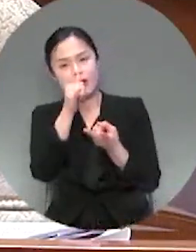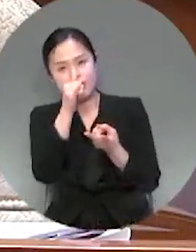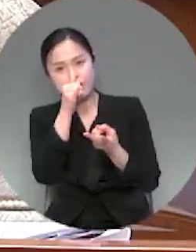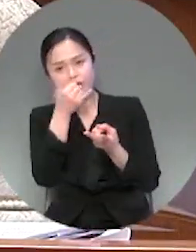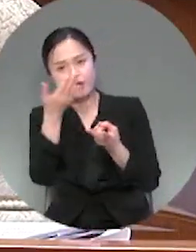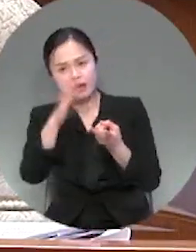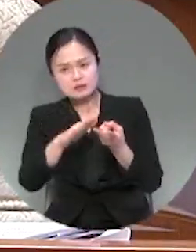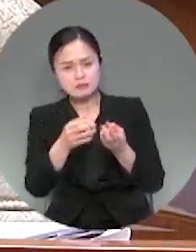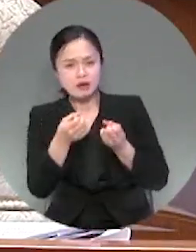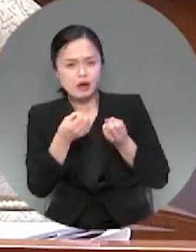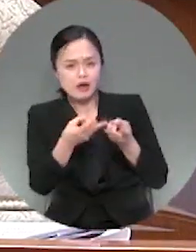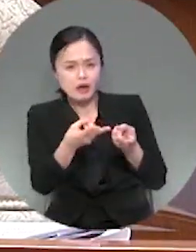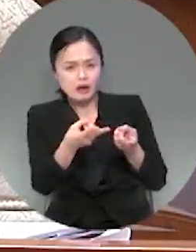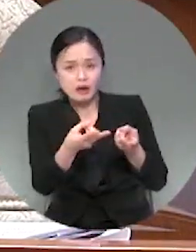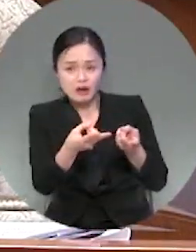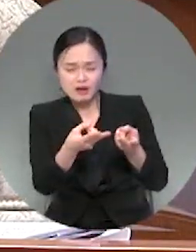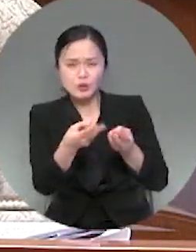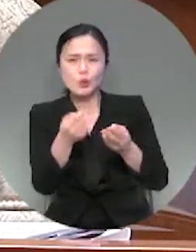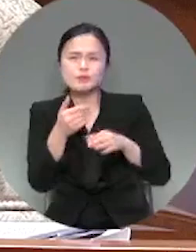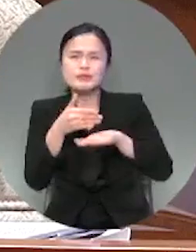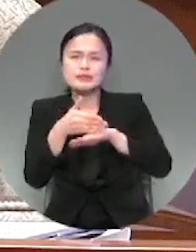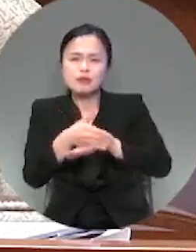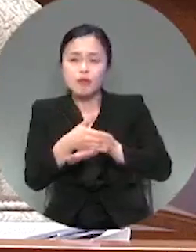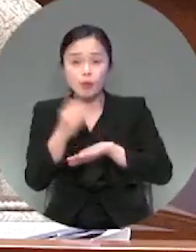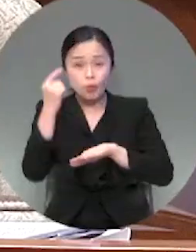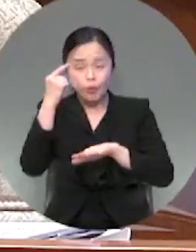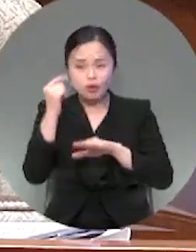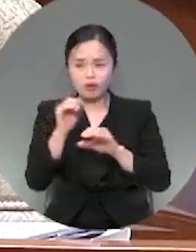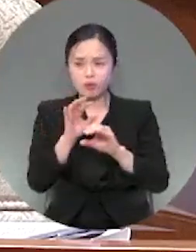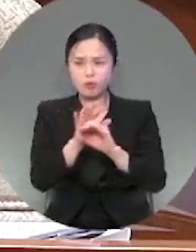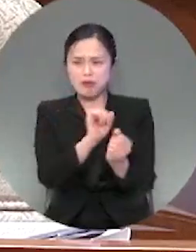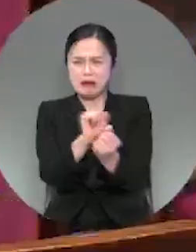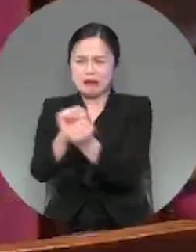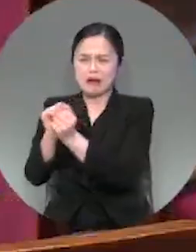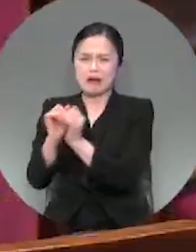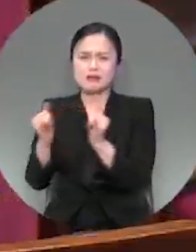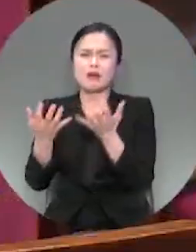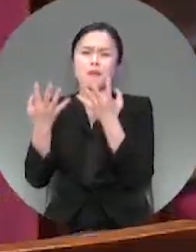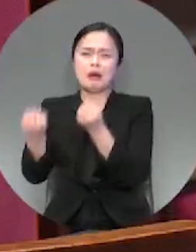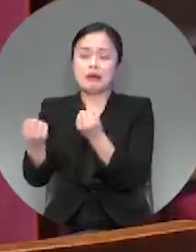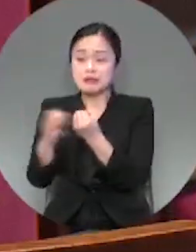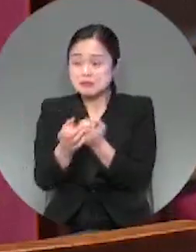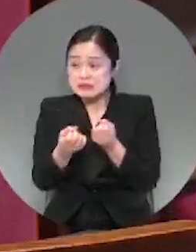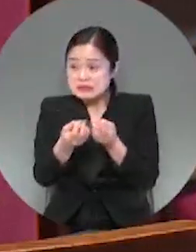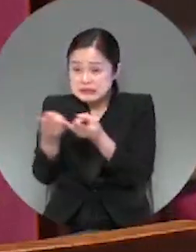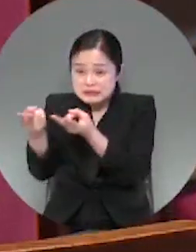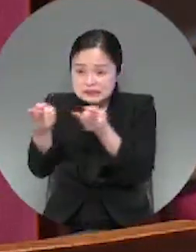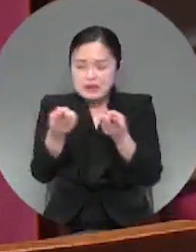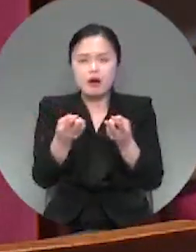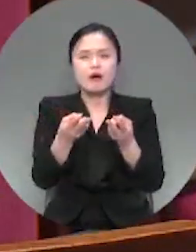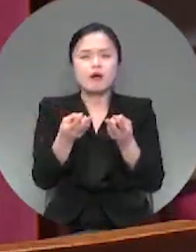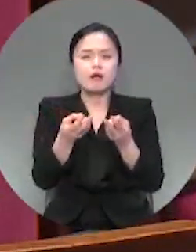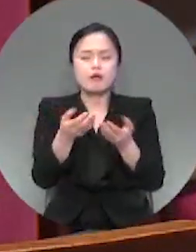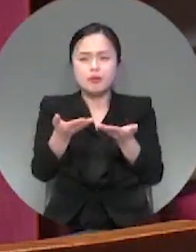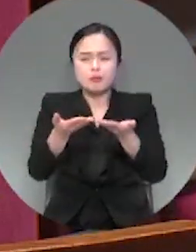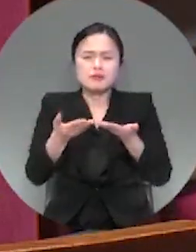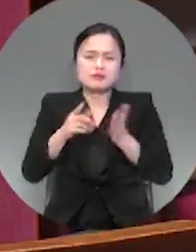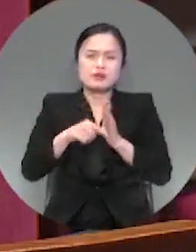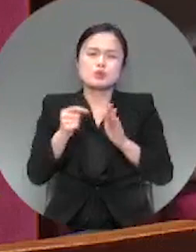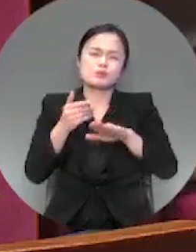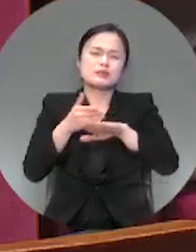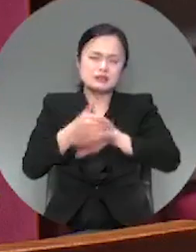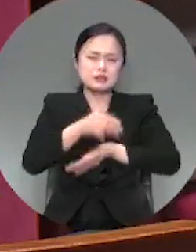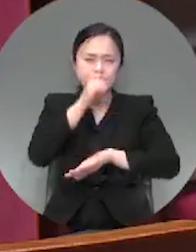좀 지연이 되고 있다라는 거는 보고를 받고 있습니다. 예, 이게 지금 아까도 말씀드렸지만 제도와 절차를